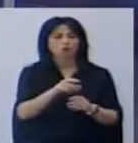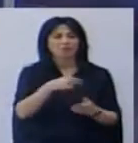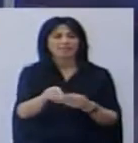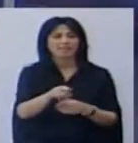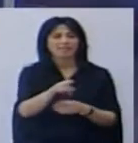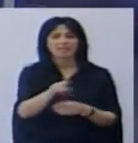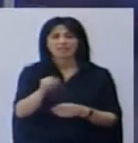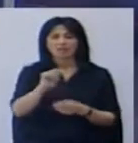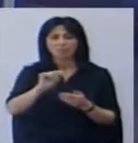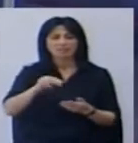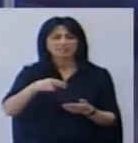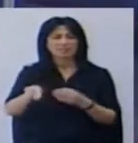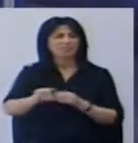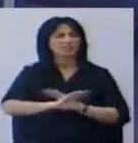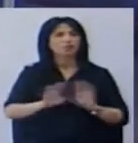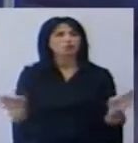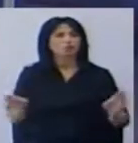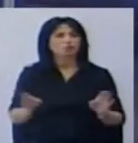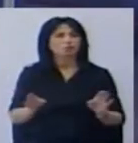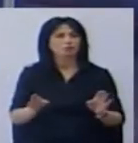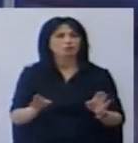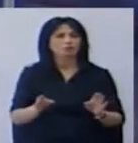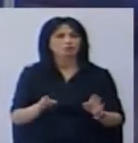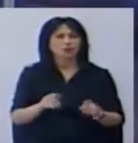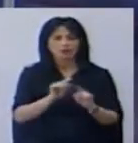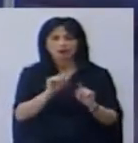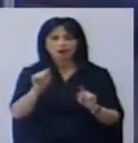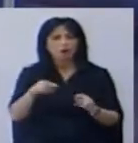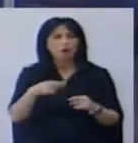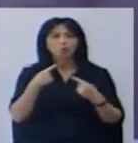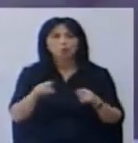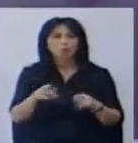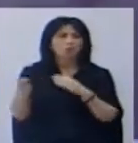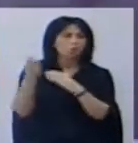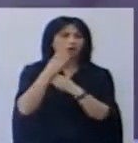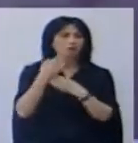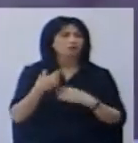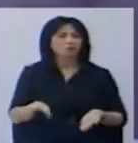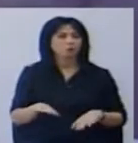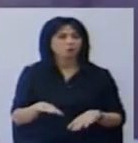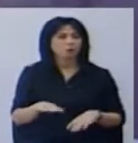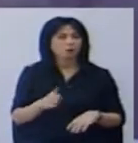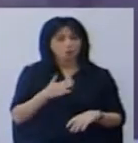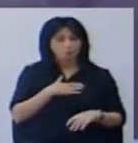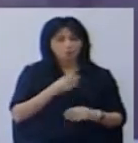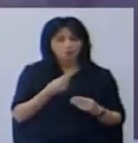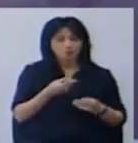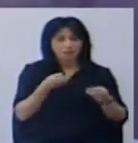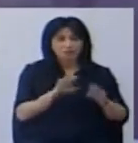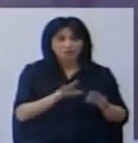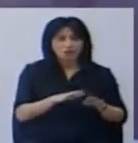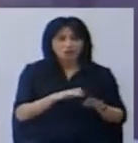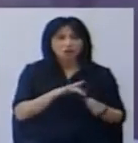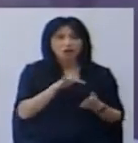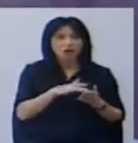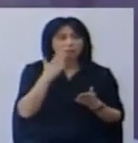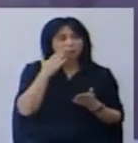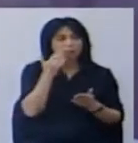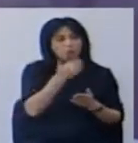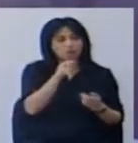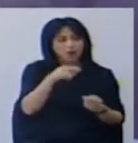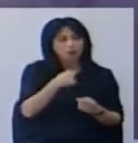კალამის საყიდვად. იმიტომაც არ არის სისტემური. სხვა რაიმის შესყიდვა ვერ შეიძლება. თუ ის იქნება ჩემი პირადი, ანუ ქალაქის